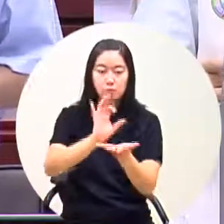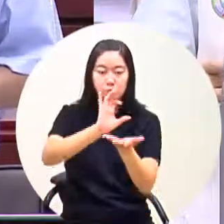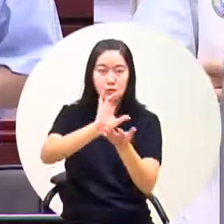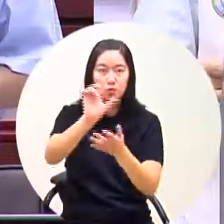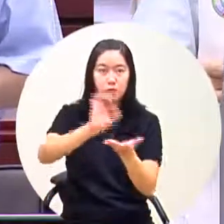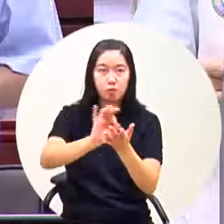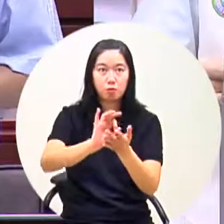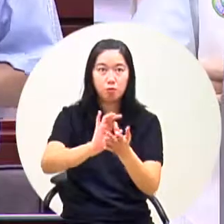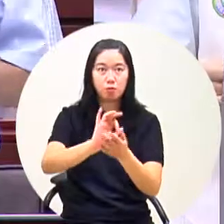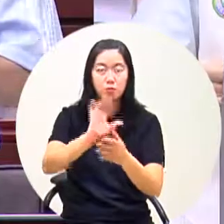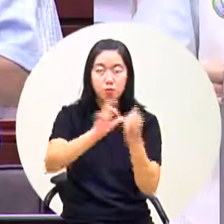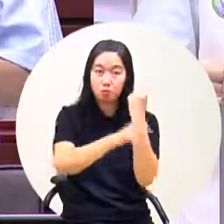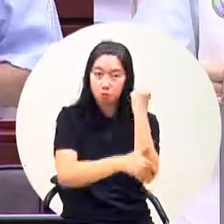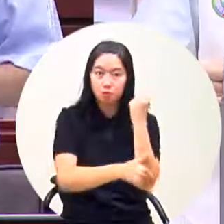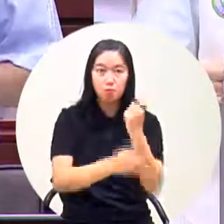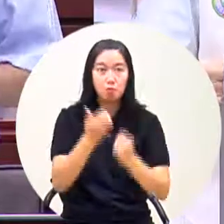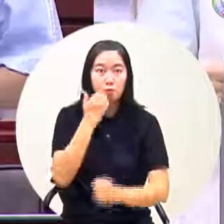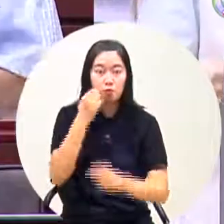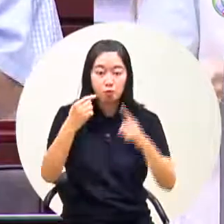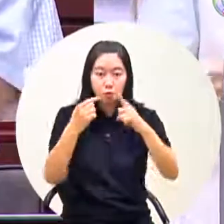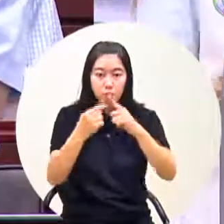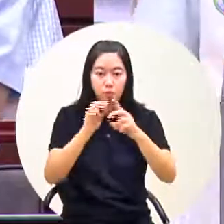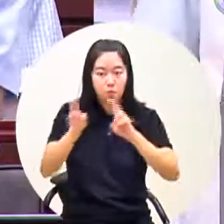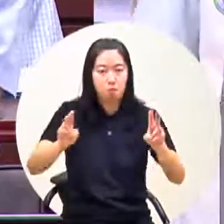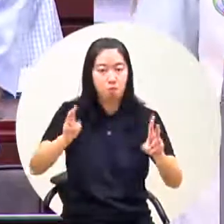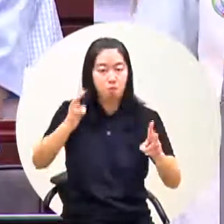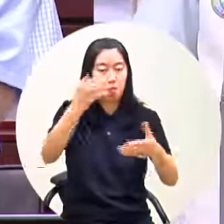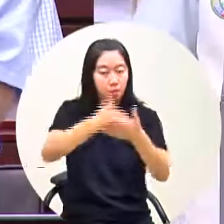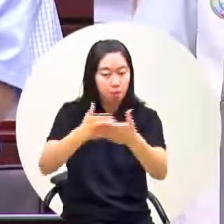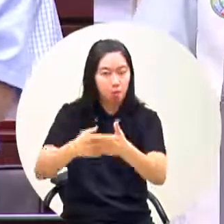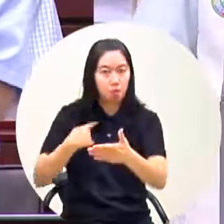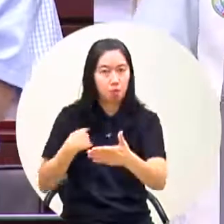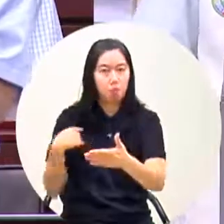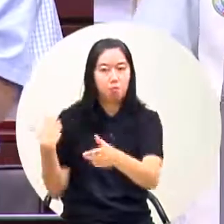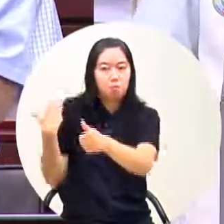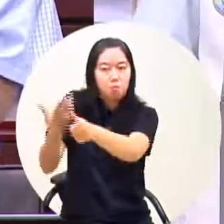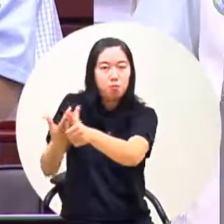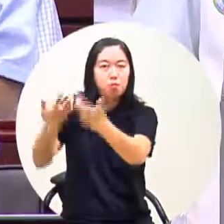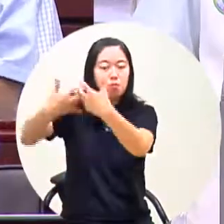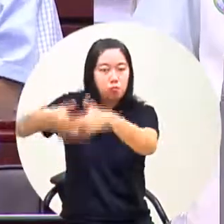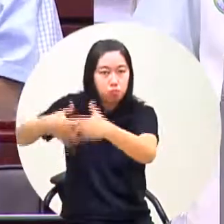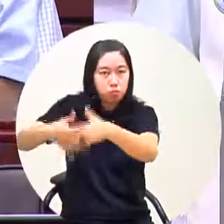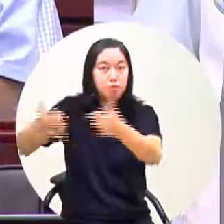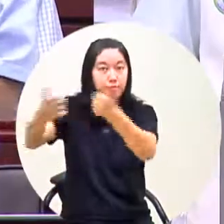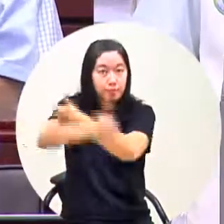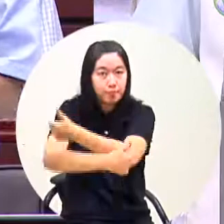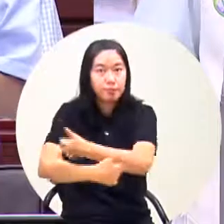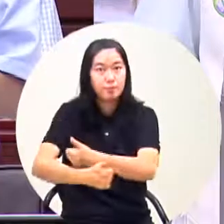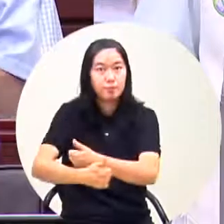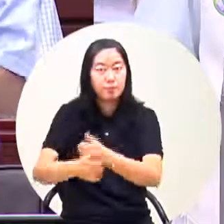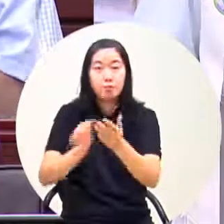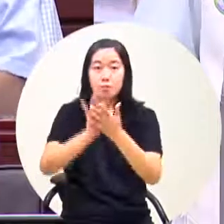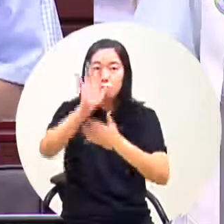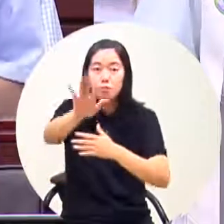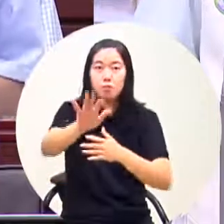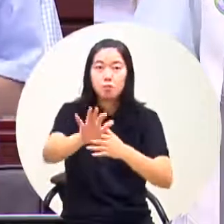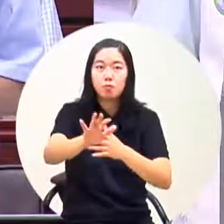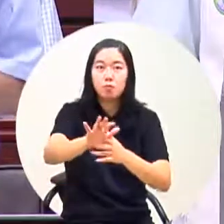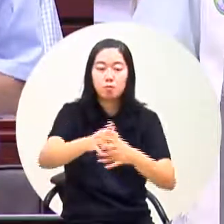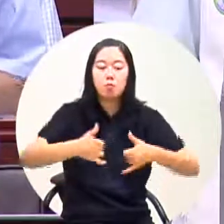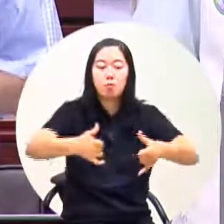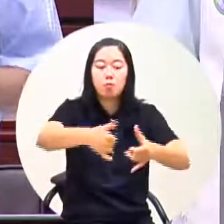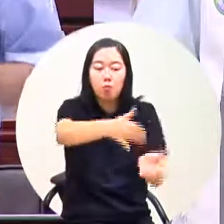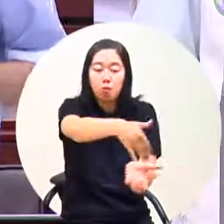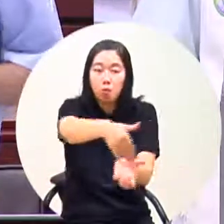力会当减少的，阮用机器来代替。以前可能扫街啊路，可能爱用人